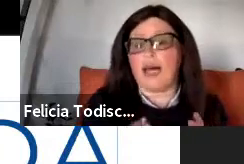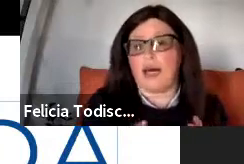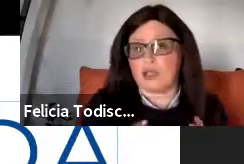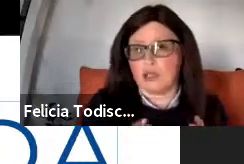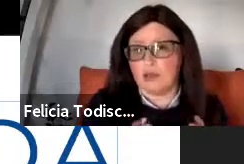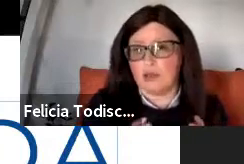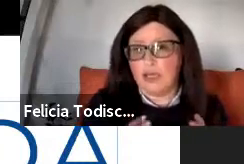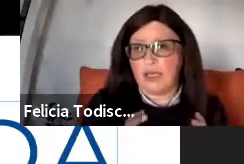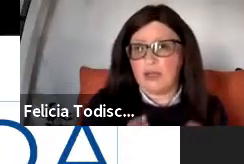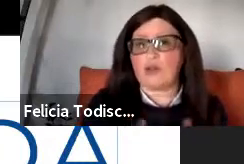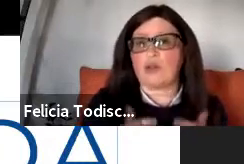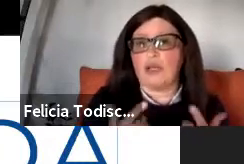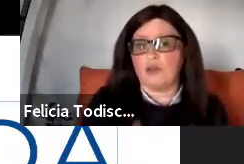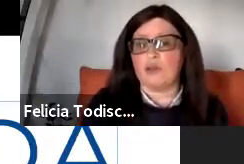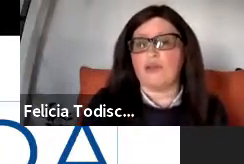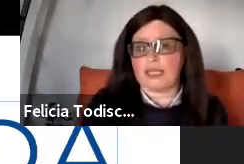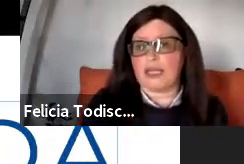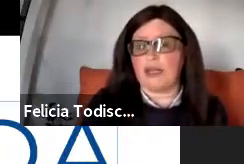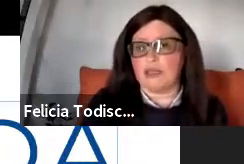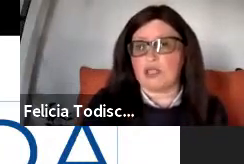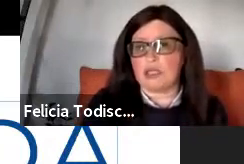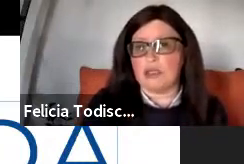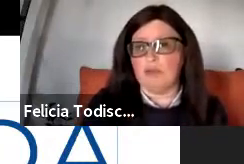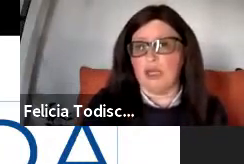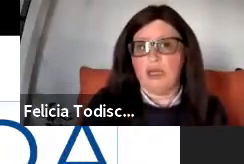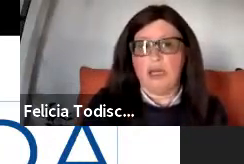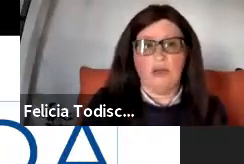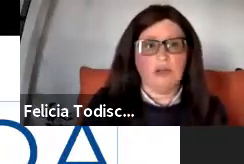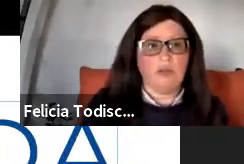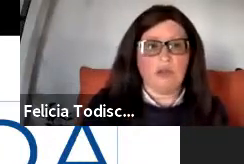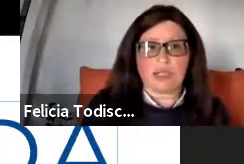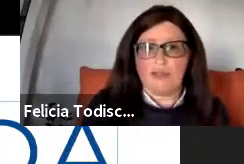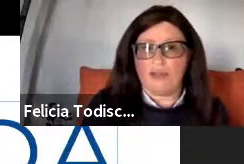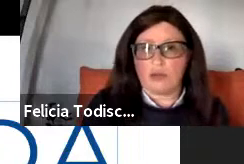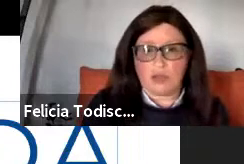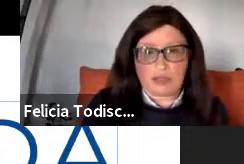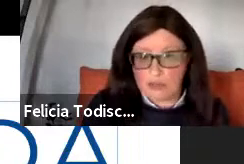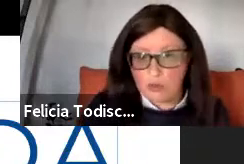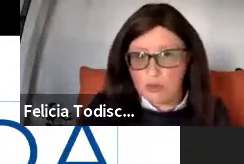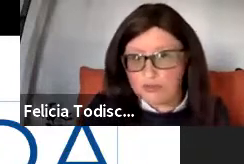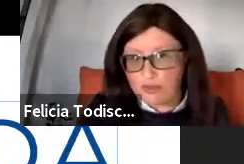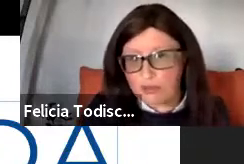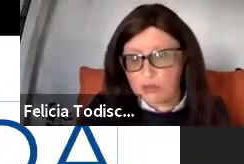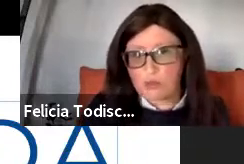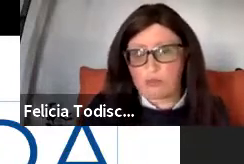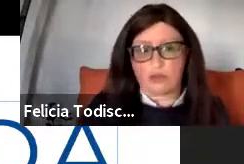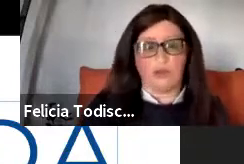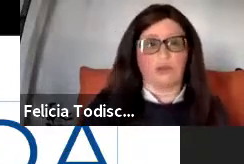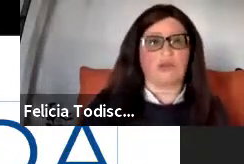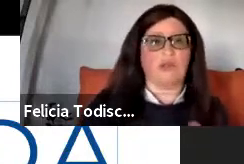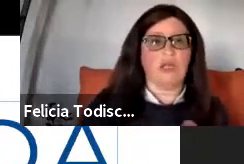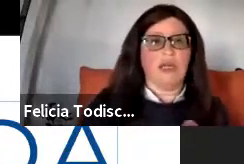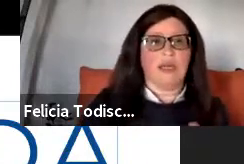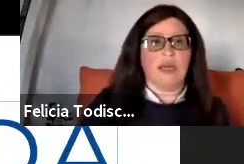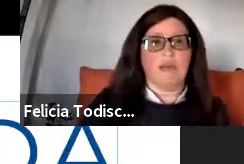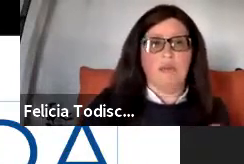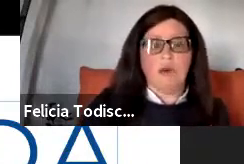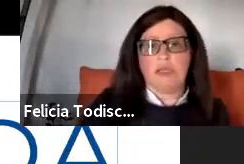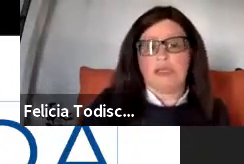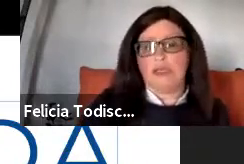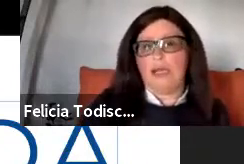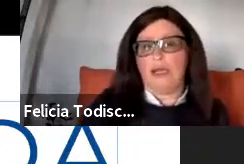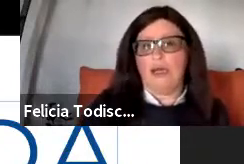dobbiamo ricordarcelo che il nostro lavoro deve essere anche accessibile. Lo dimostra il fatto che siamo qui a fare questo percorso,